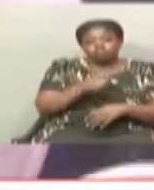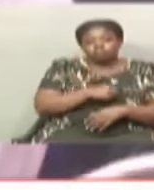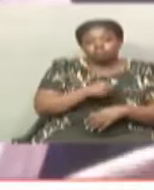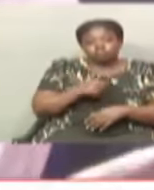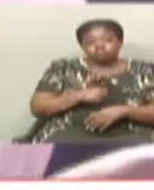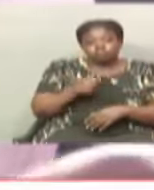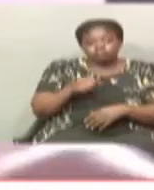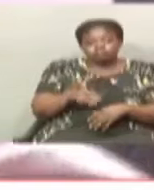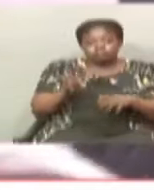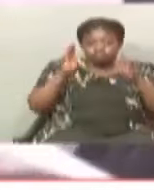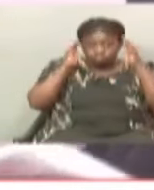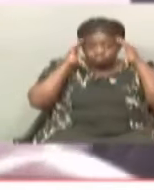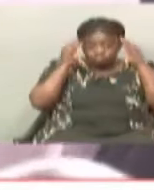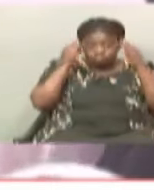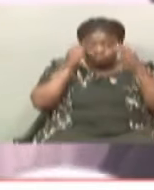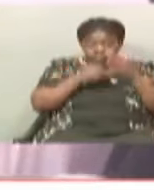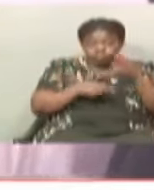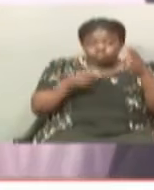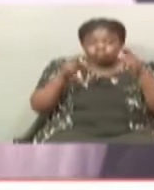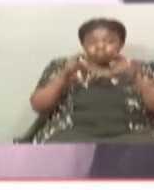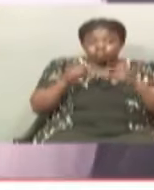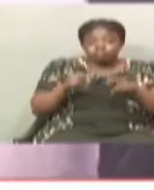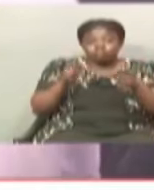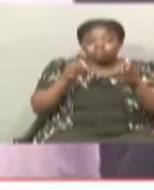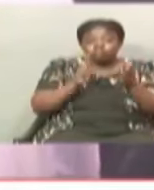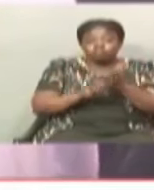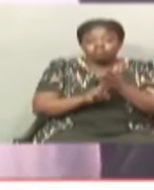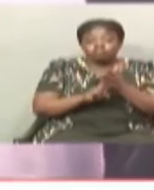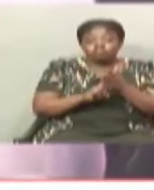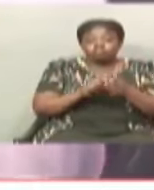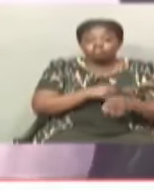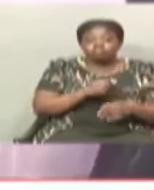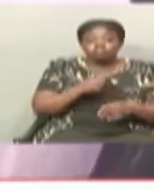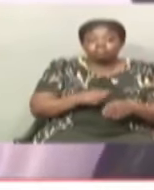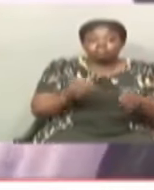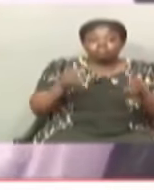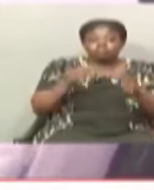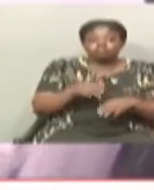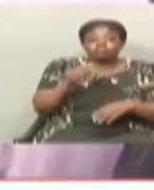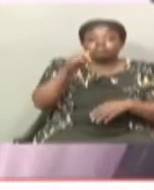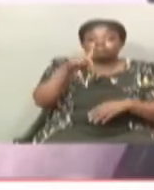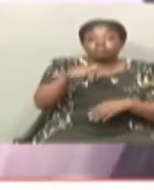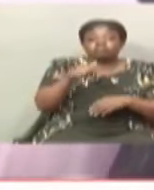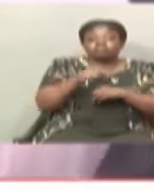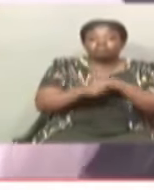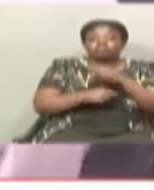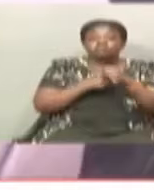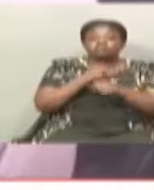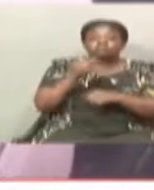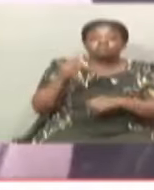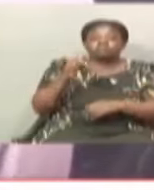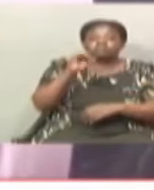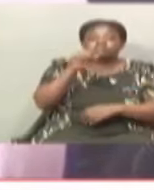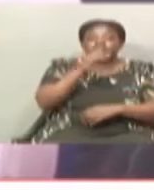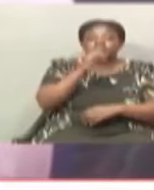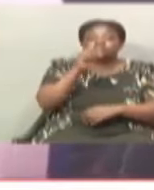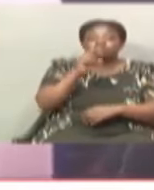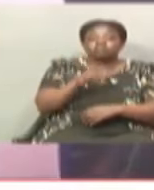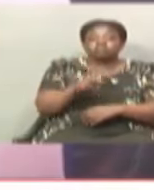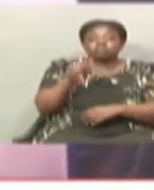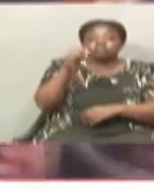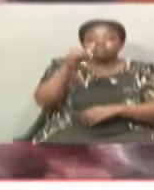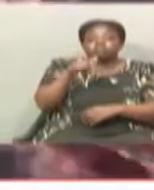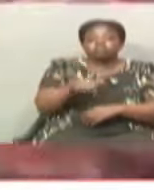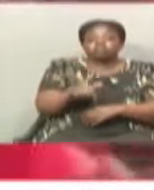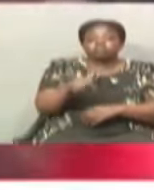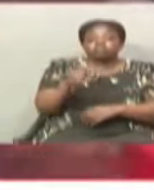tamanyi biri kuki era akakasa maama yaffe ennaku 7 kuba twamalamu ICU ennaku 7 nga taddanga